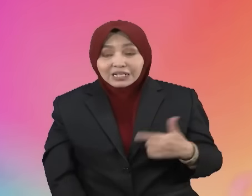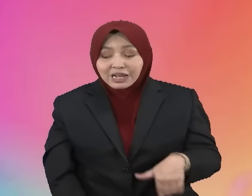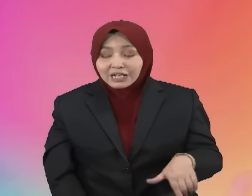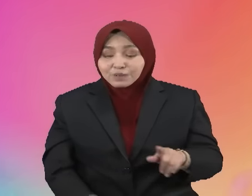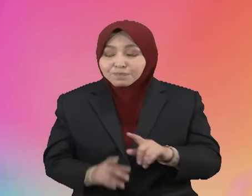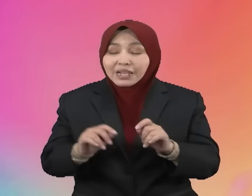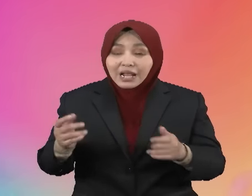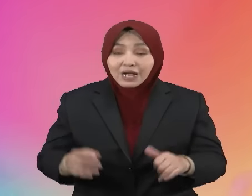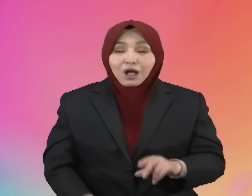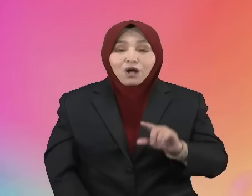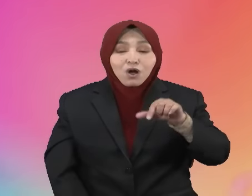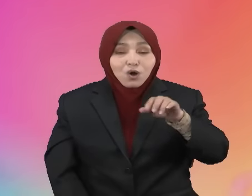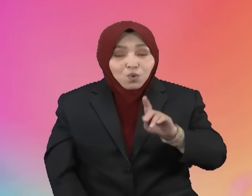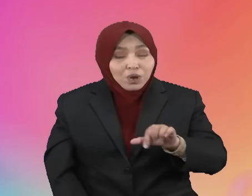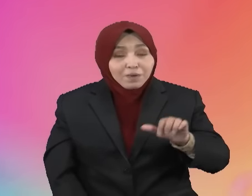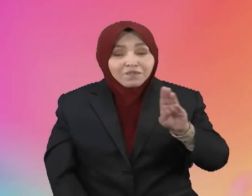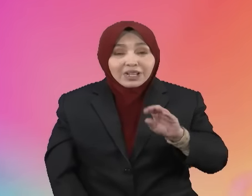buat. Qul